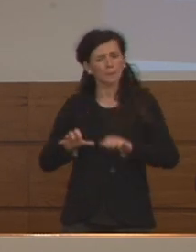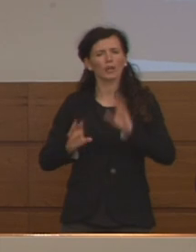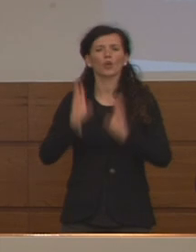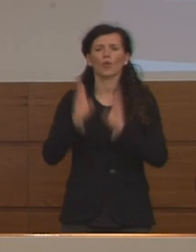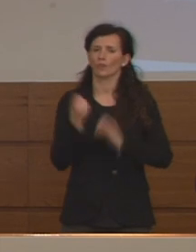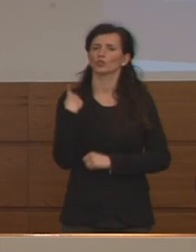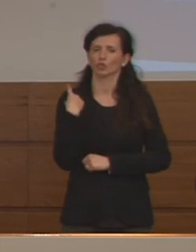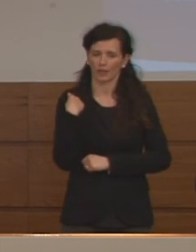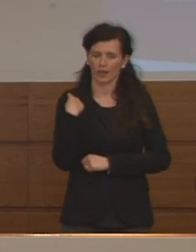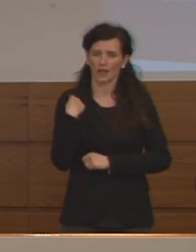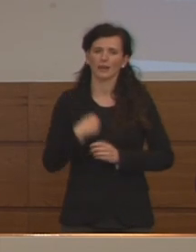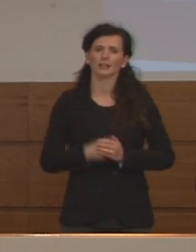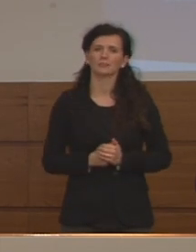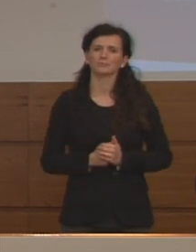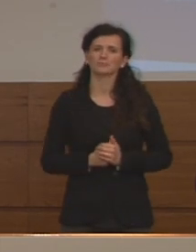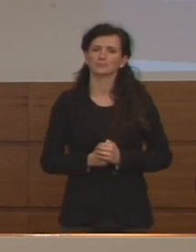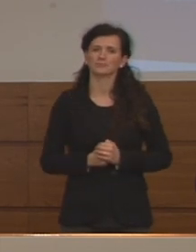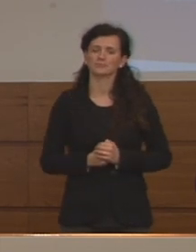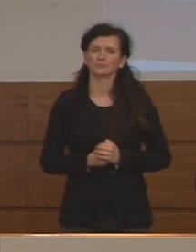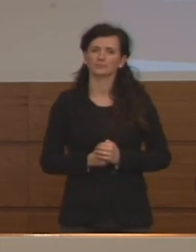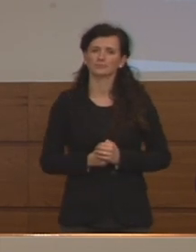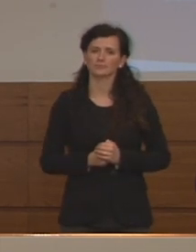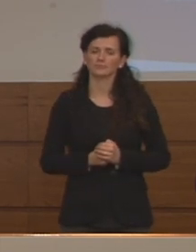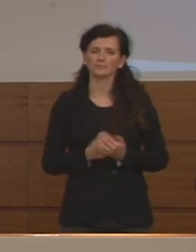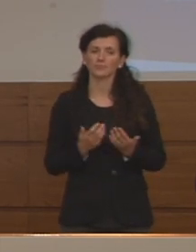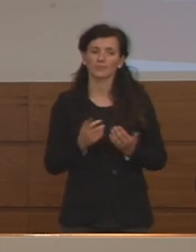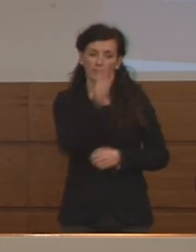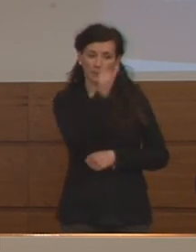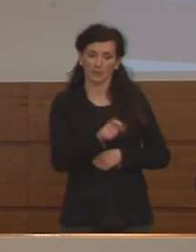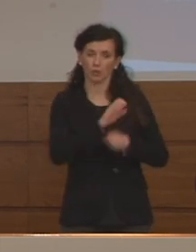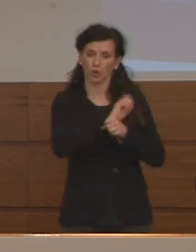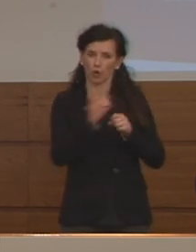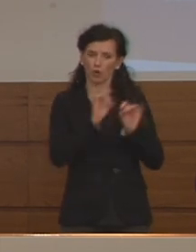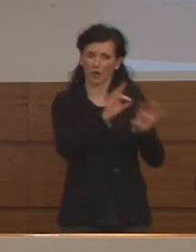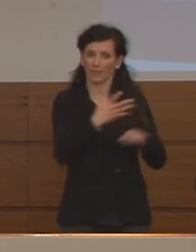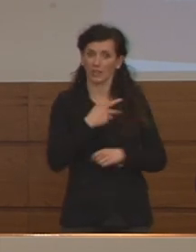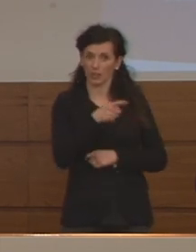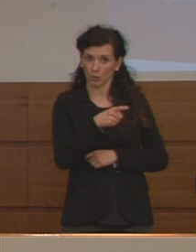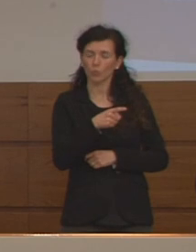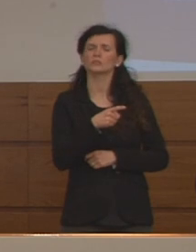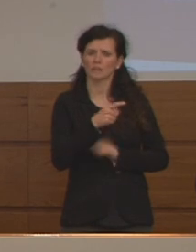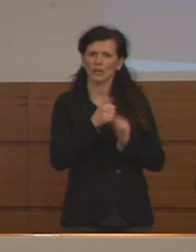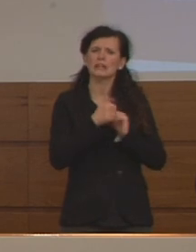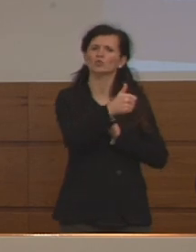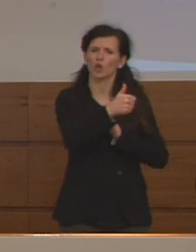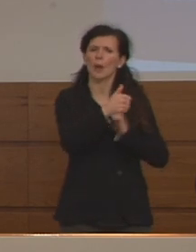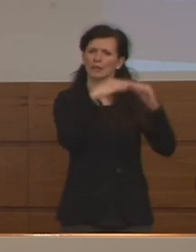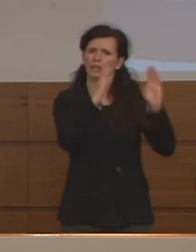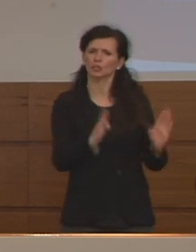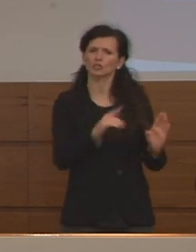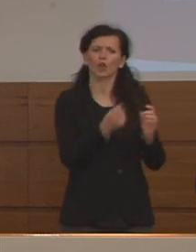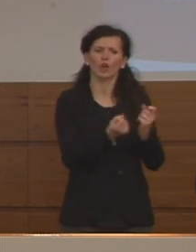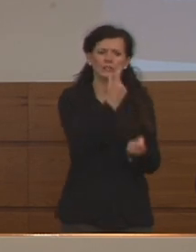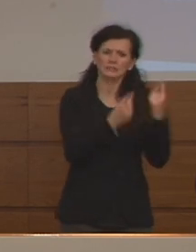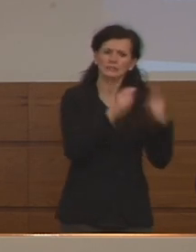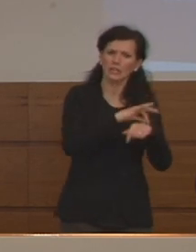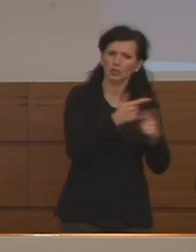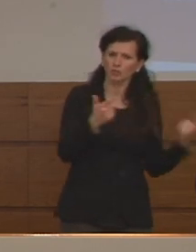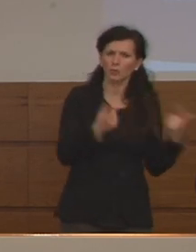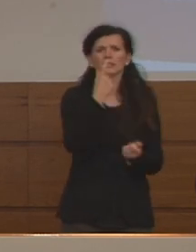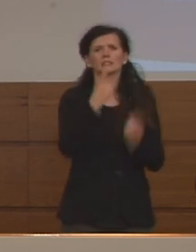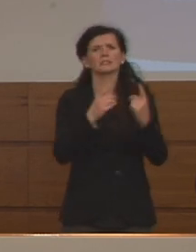mentre la maggior parte dei soggetti positivi sono in isolamento senza sintomi o con sintomi